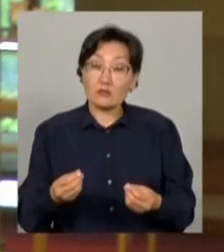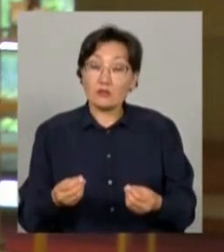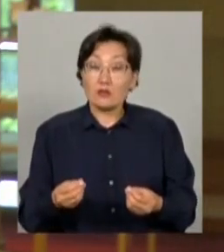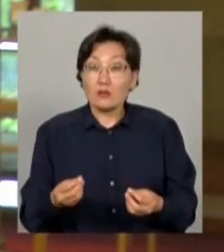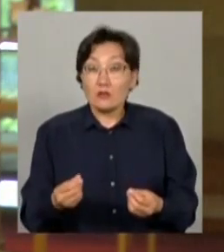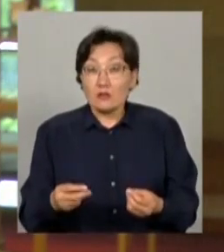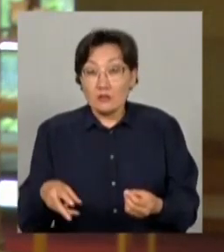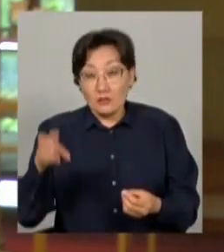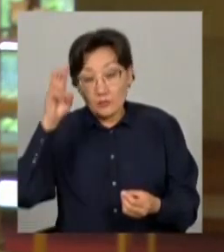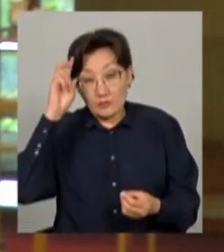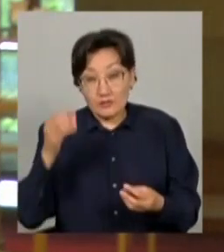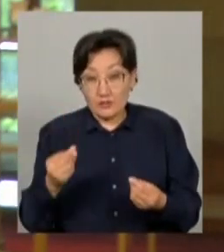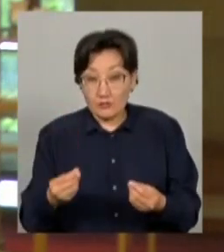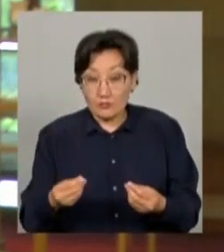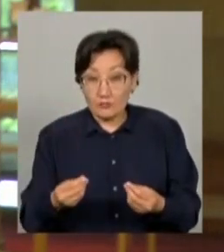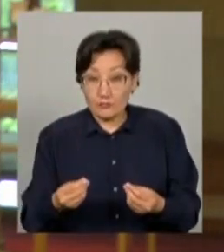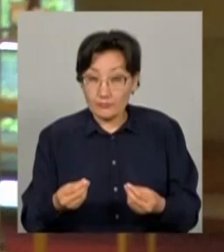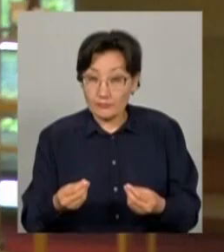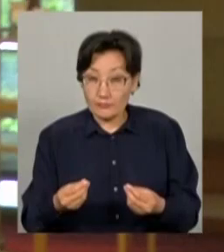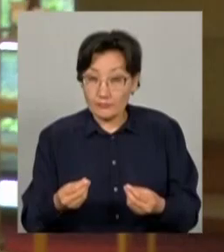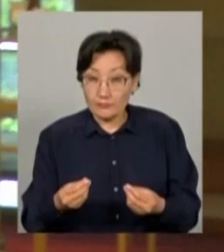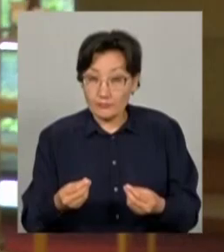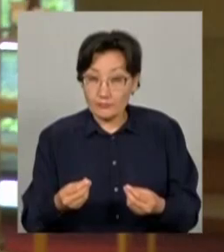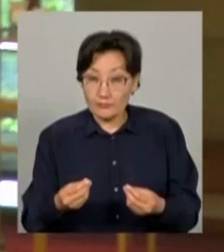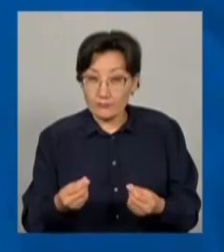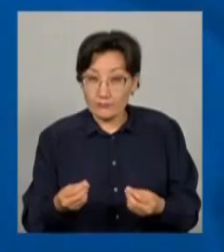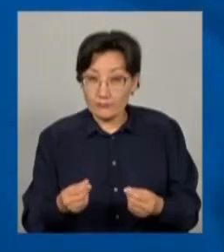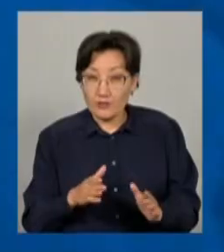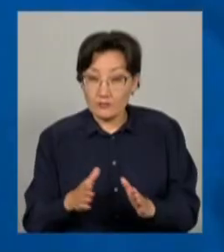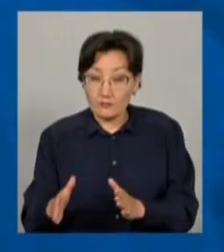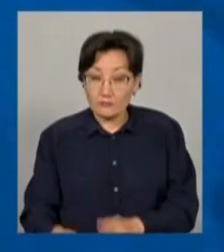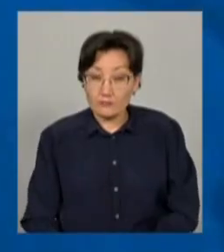мемлекет қаржысын алушыларға жеткізу.